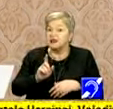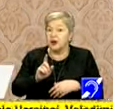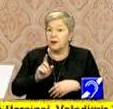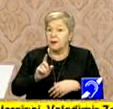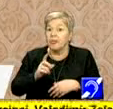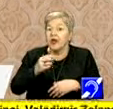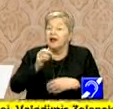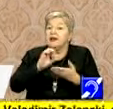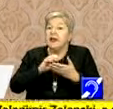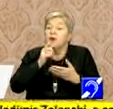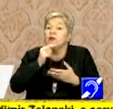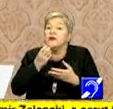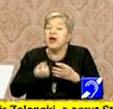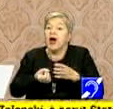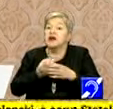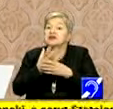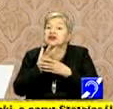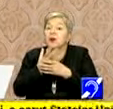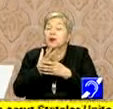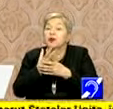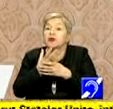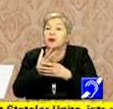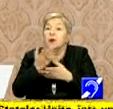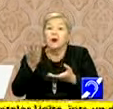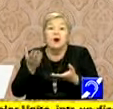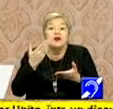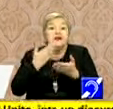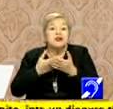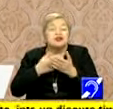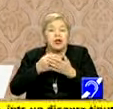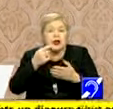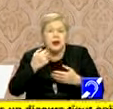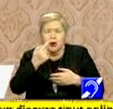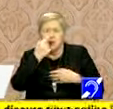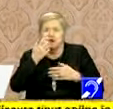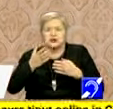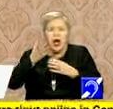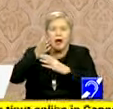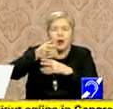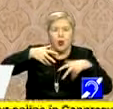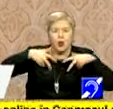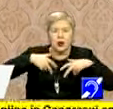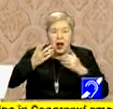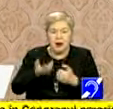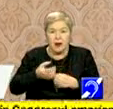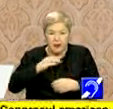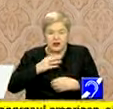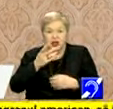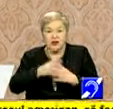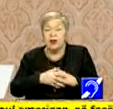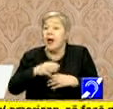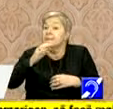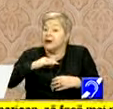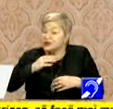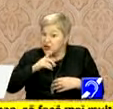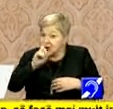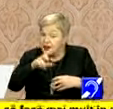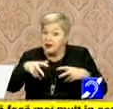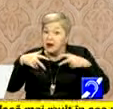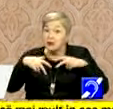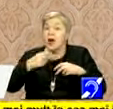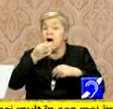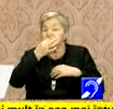de unde a pornit acest conflict, de ce a invadat Putin Ucraina. Președintele Zelenski a fost destul de